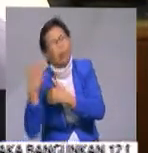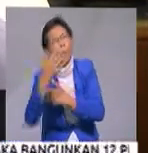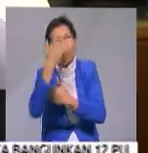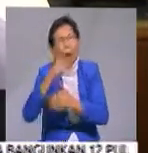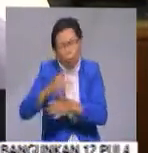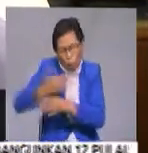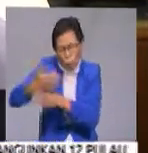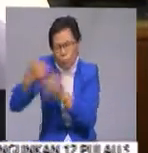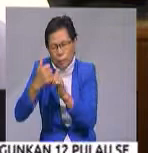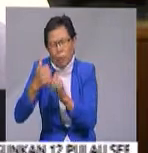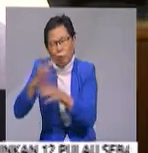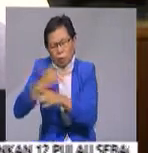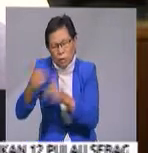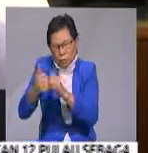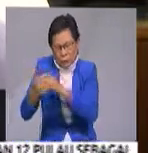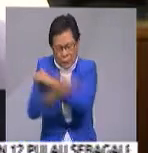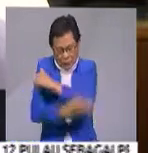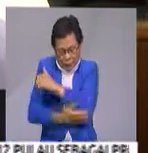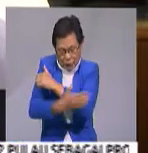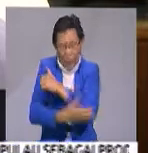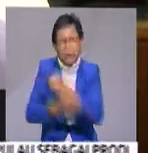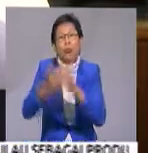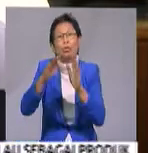berkongsi bersama-sama dengan negara seperti Malaysia.